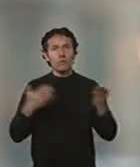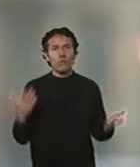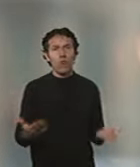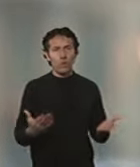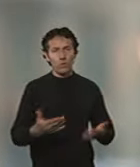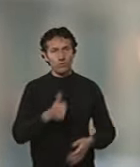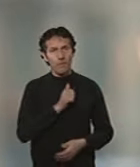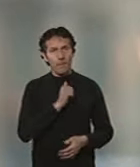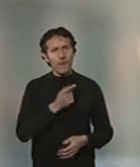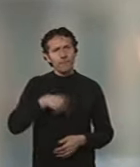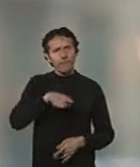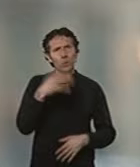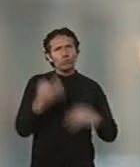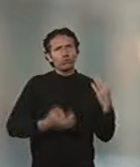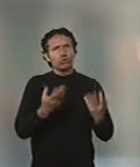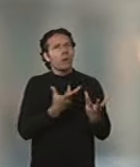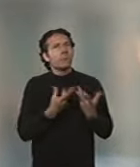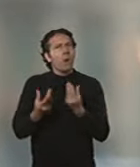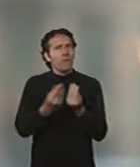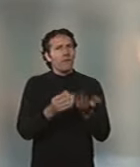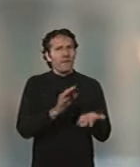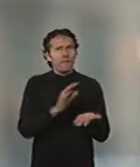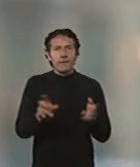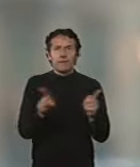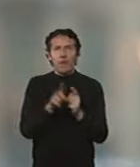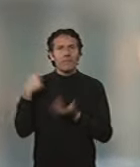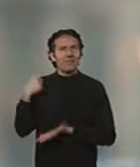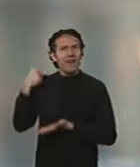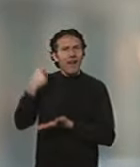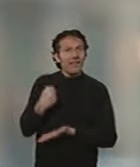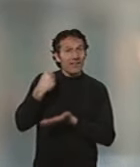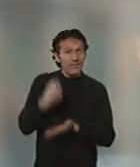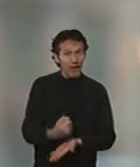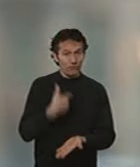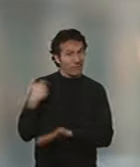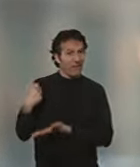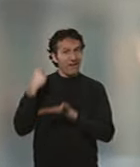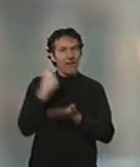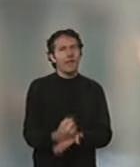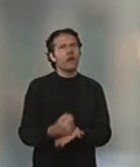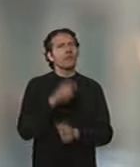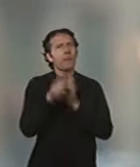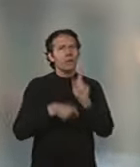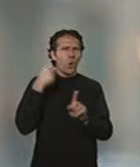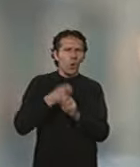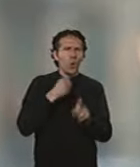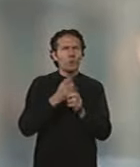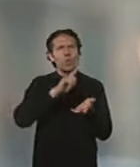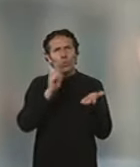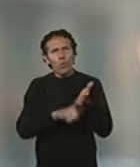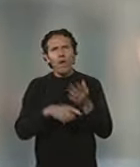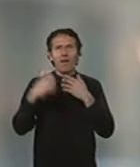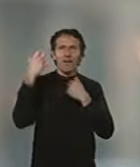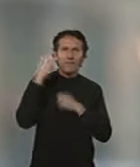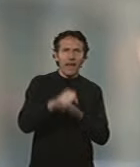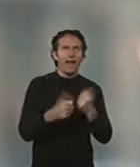considérons nous peuple de France comme les héritiers je dis bien les héritiers de ceux qui ont lutté pour le droit de grève pour la